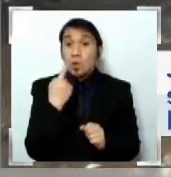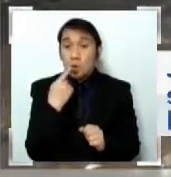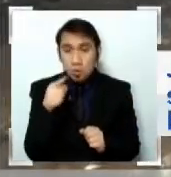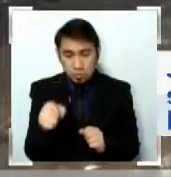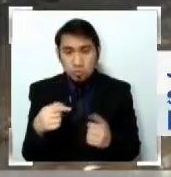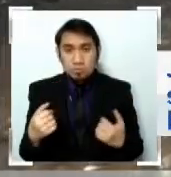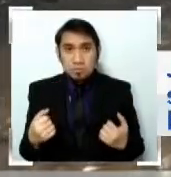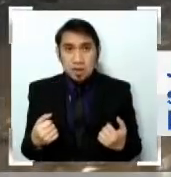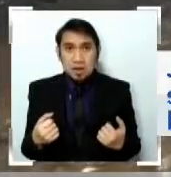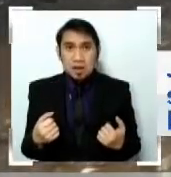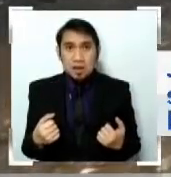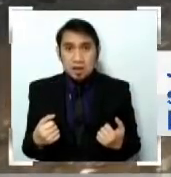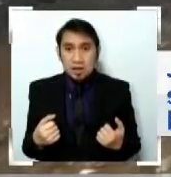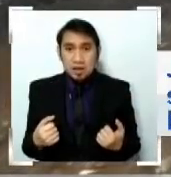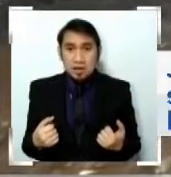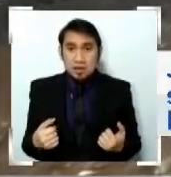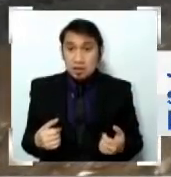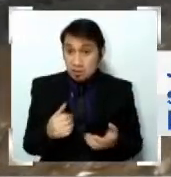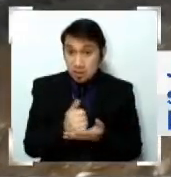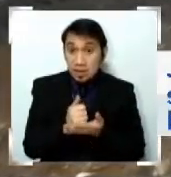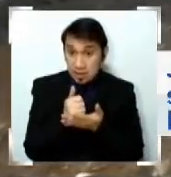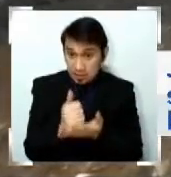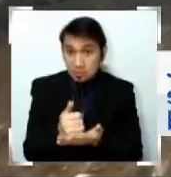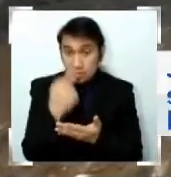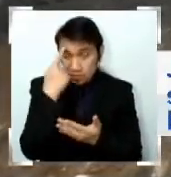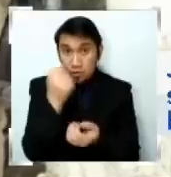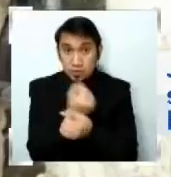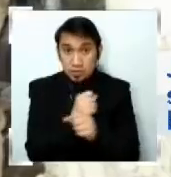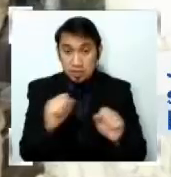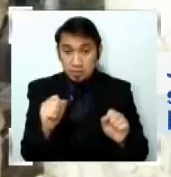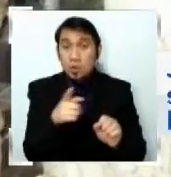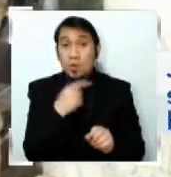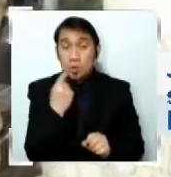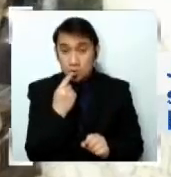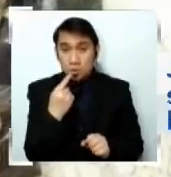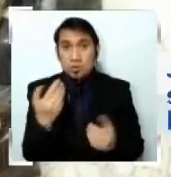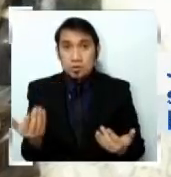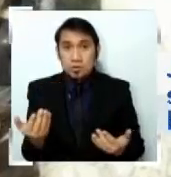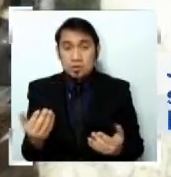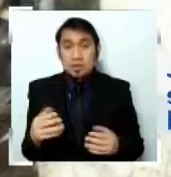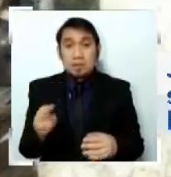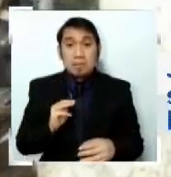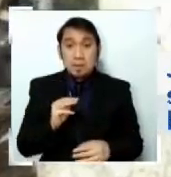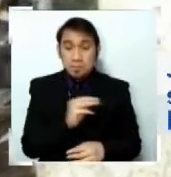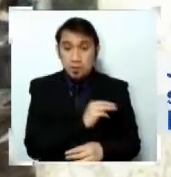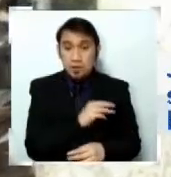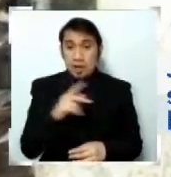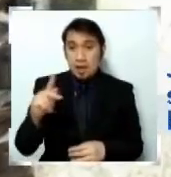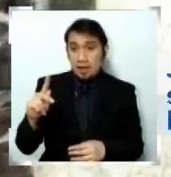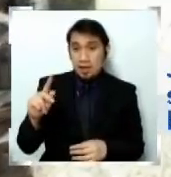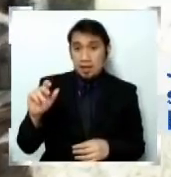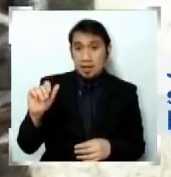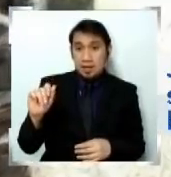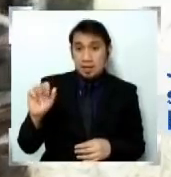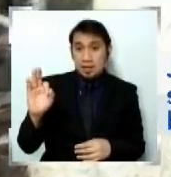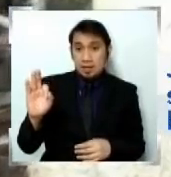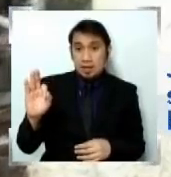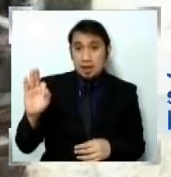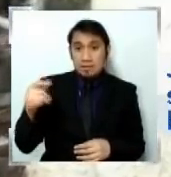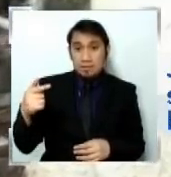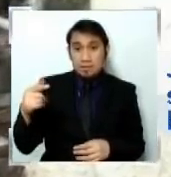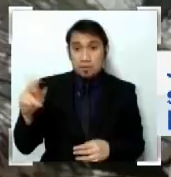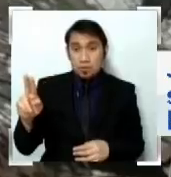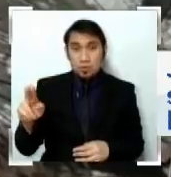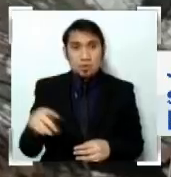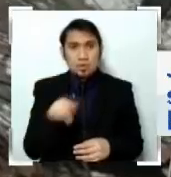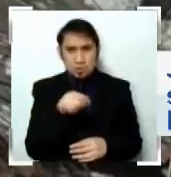crash site para tumulong sa pagsagip ang mga miyembro ng CAFGU. Ayon sa Joint Task Force Sulu, mga tausug ang mga